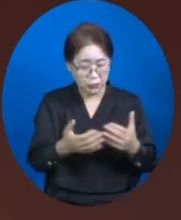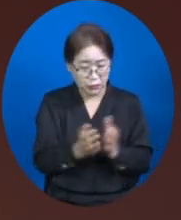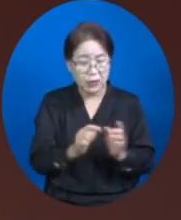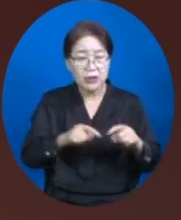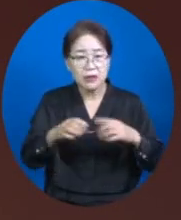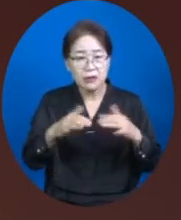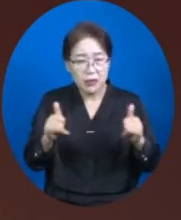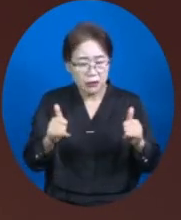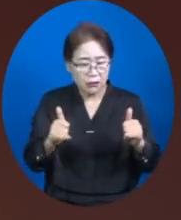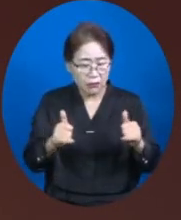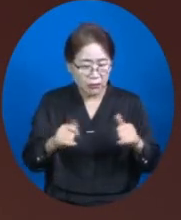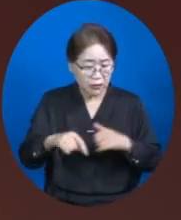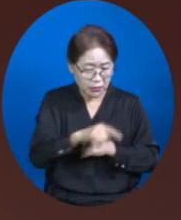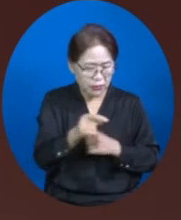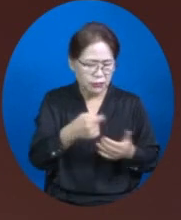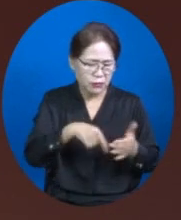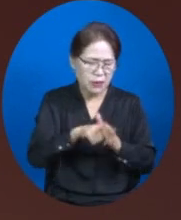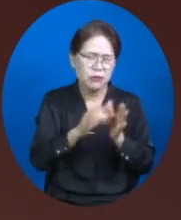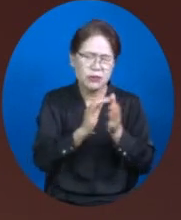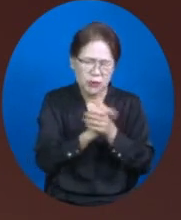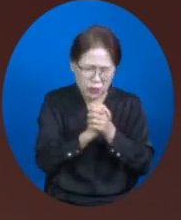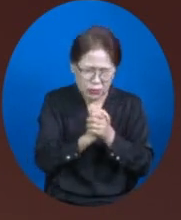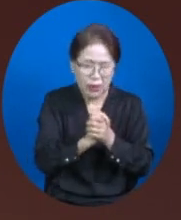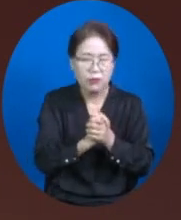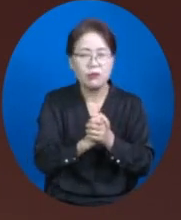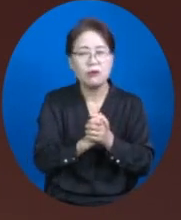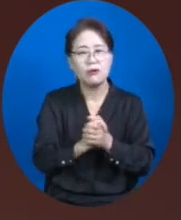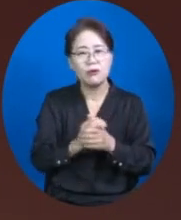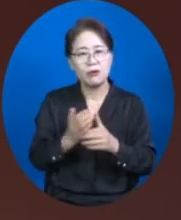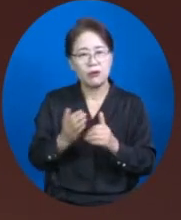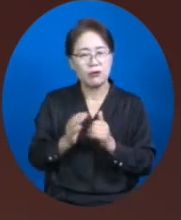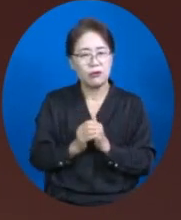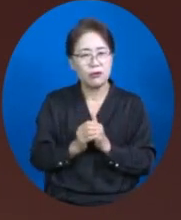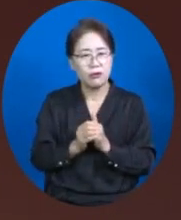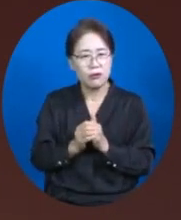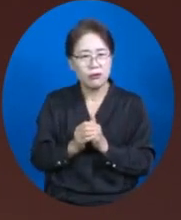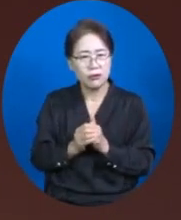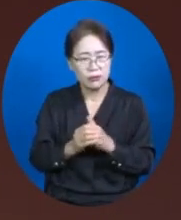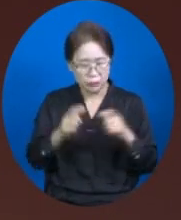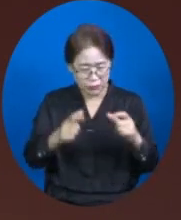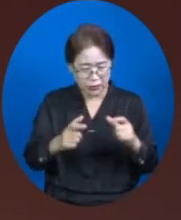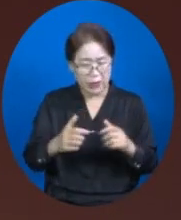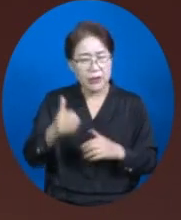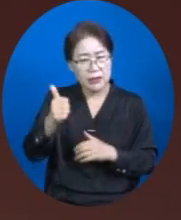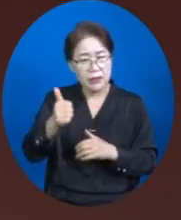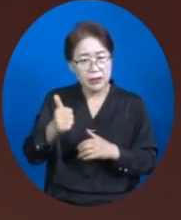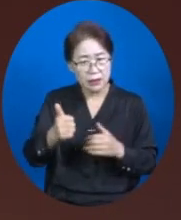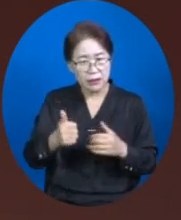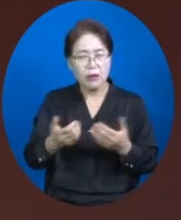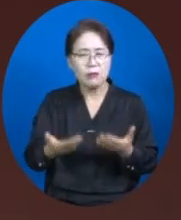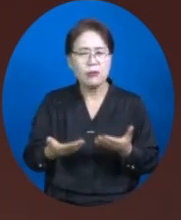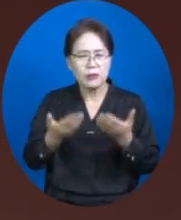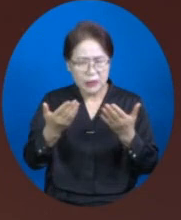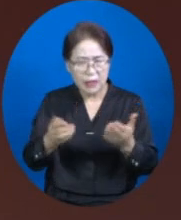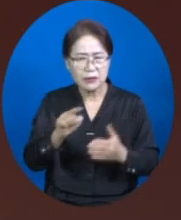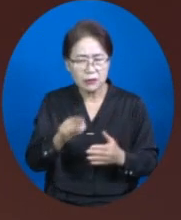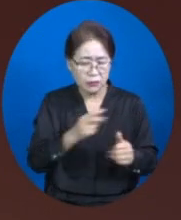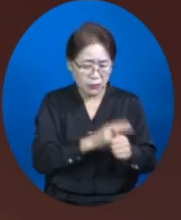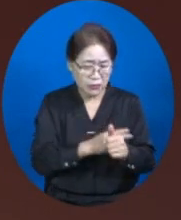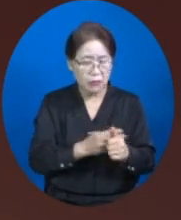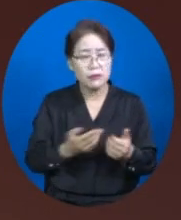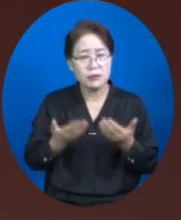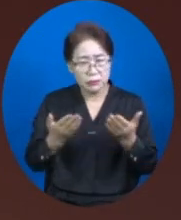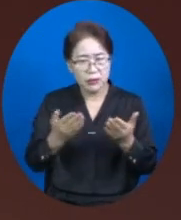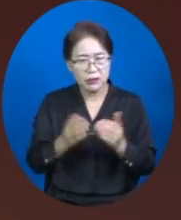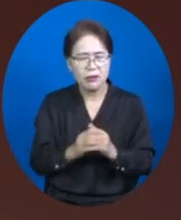그 속으로의 지체들을 위해서 기도하고 그리고 목자와 또 순장으로 섬기는 것도 교사로 섬기는 것도 여러분